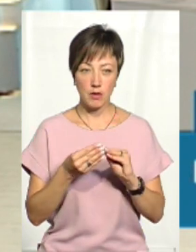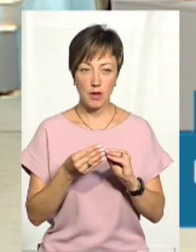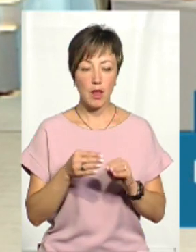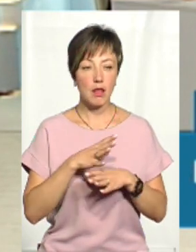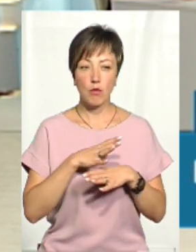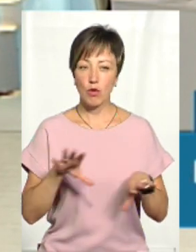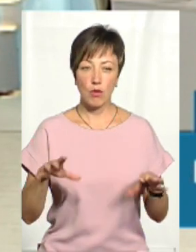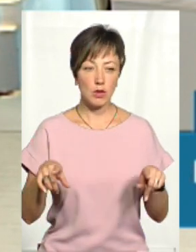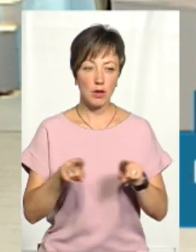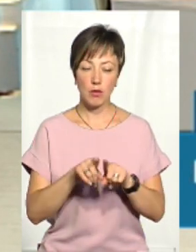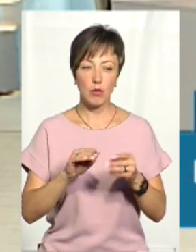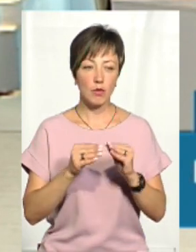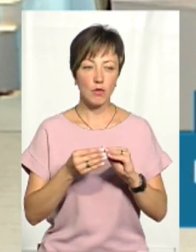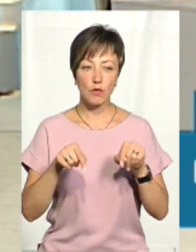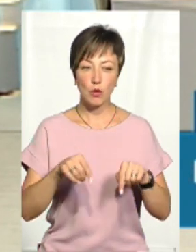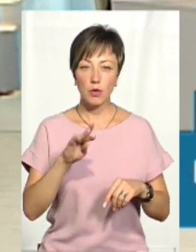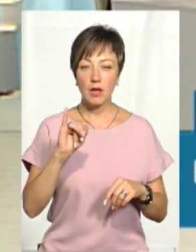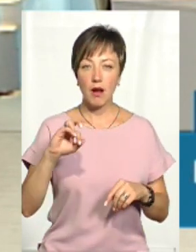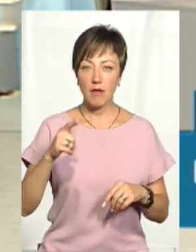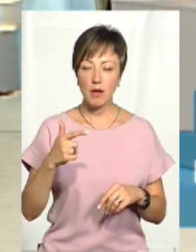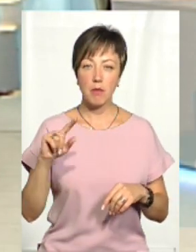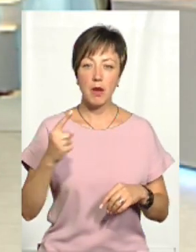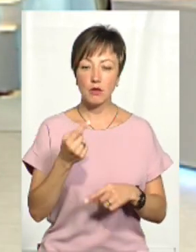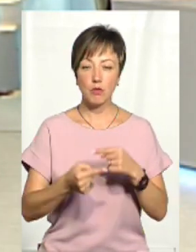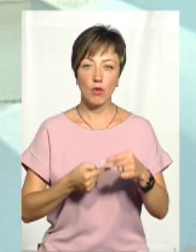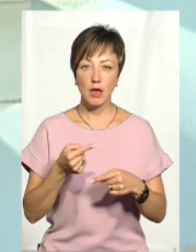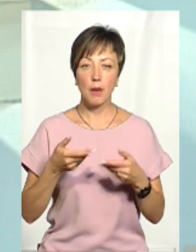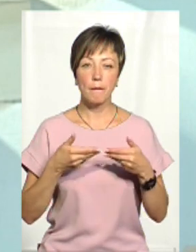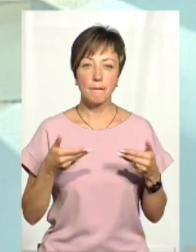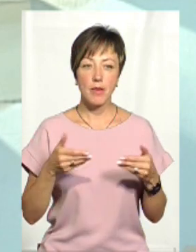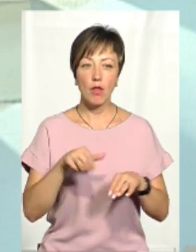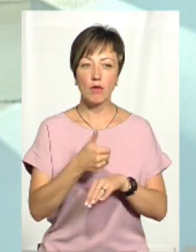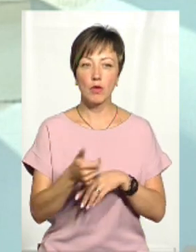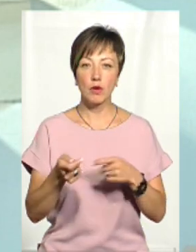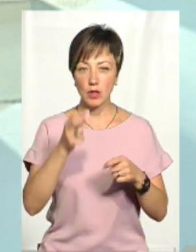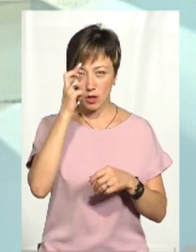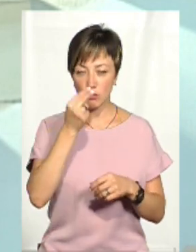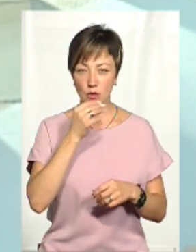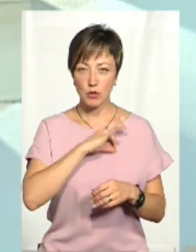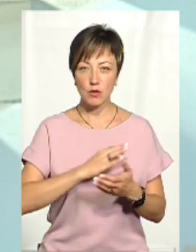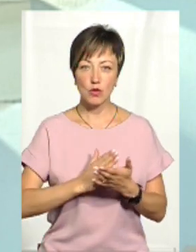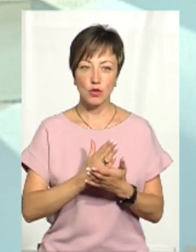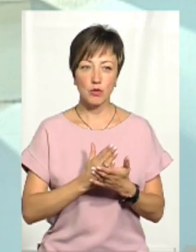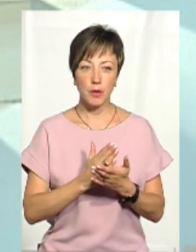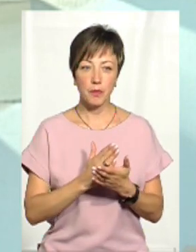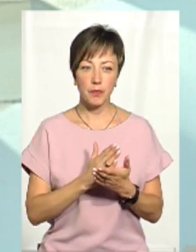робота? Не було. У цьому травні, як правило, перше покоління, Головне управління Держпродспоживслужби,